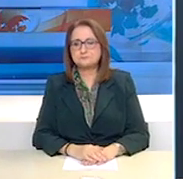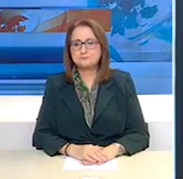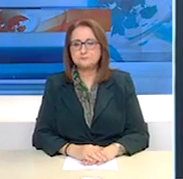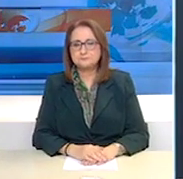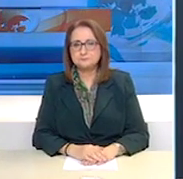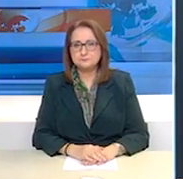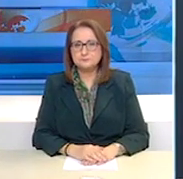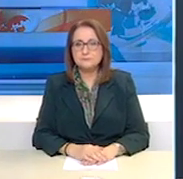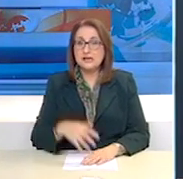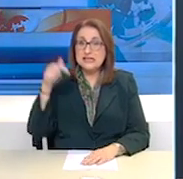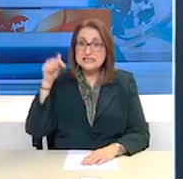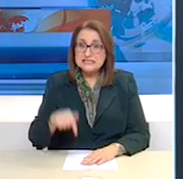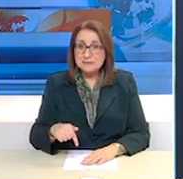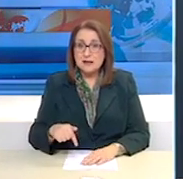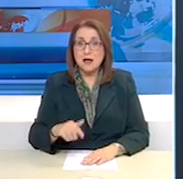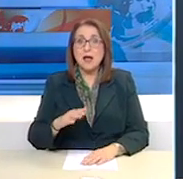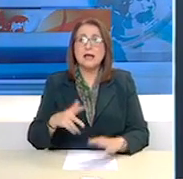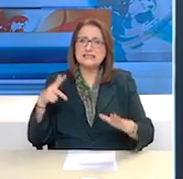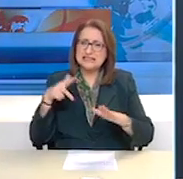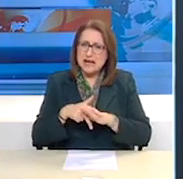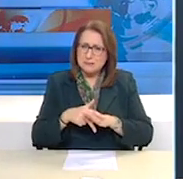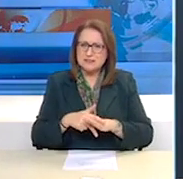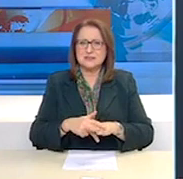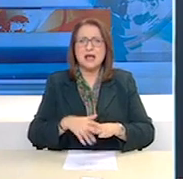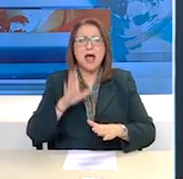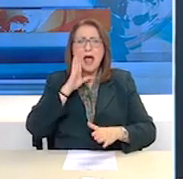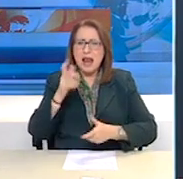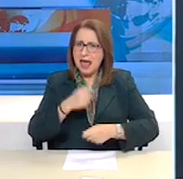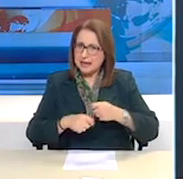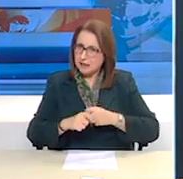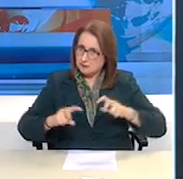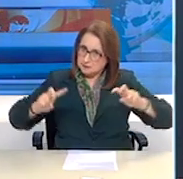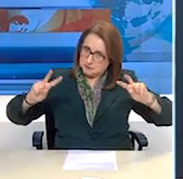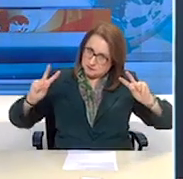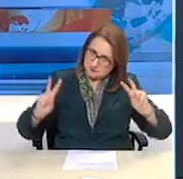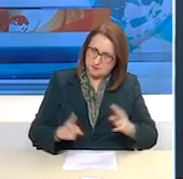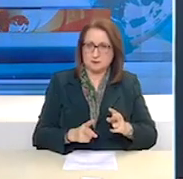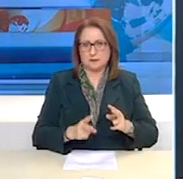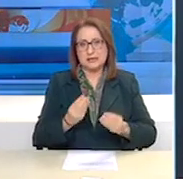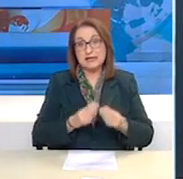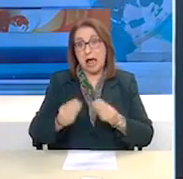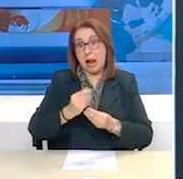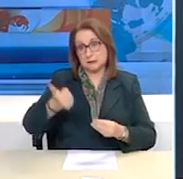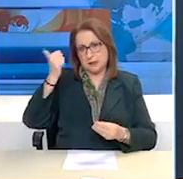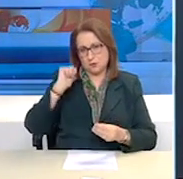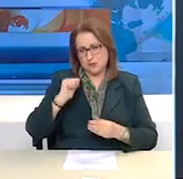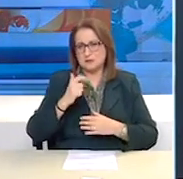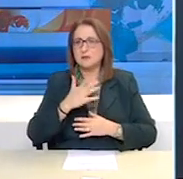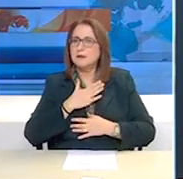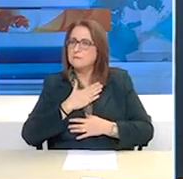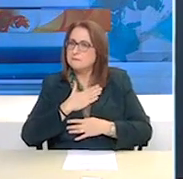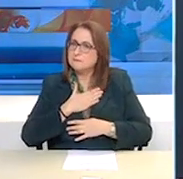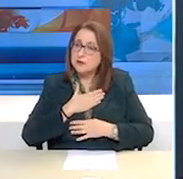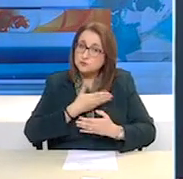Σήμερα η εικόνα στις τράπεζες και στις λαϊκές ήταν σαφώς βελτιωμένη και ευχαριστούμε τους συμπολίτες μας για την οριζόντια τήρηση των μέτρων και των κανόνων που διέπουν